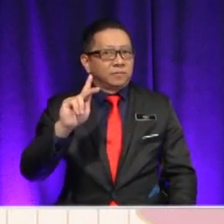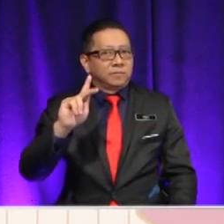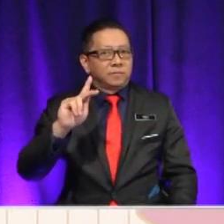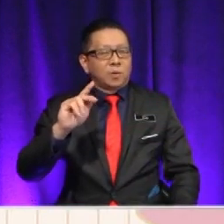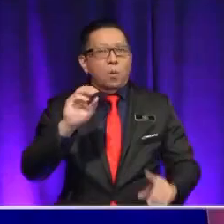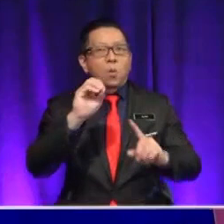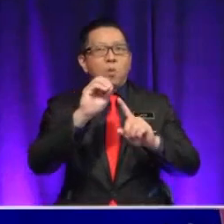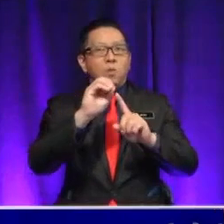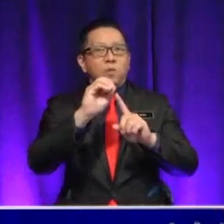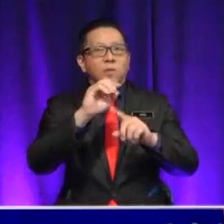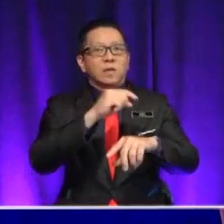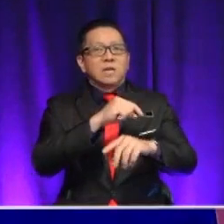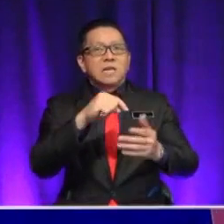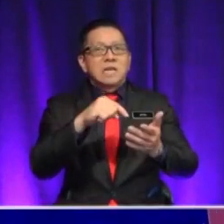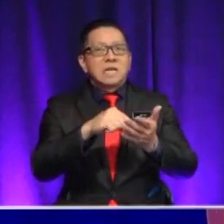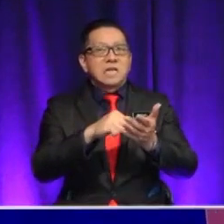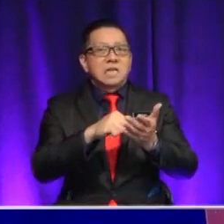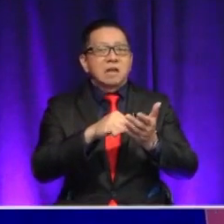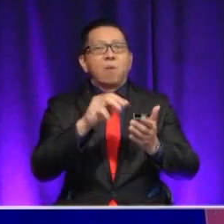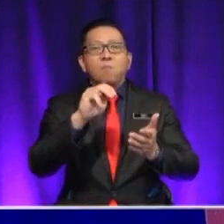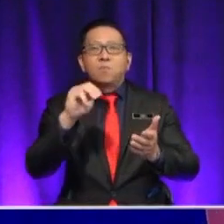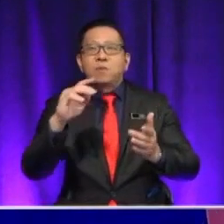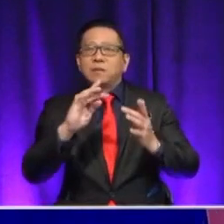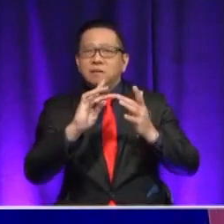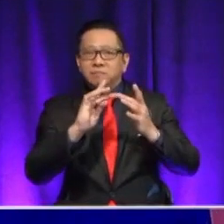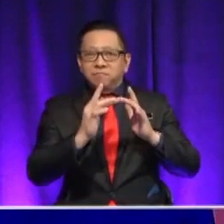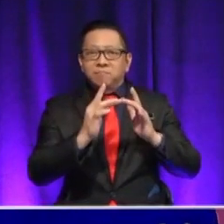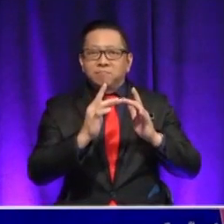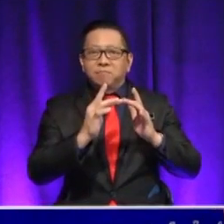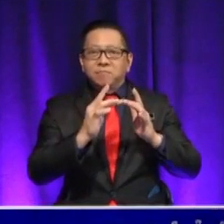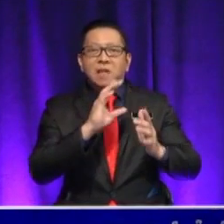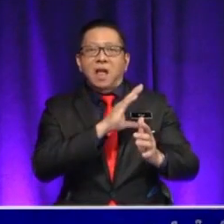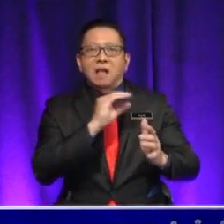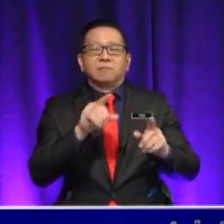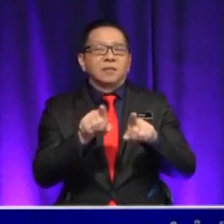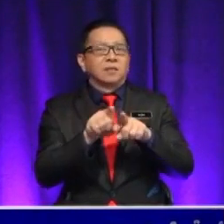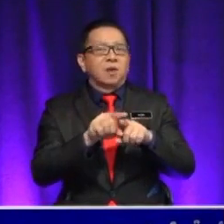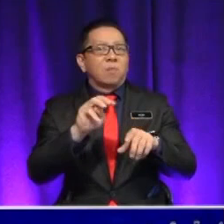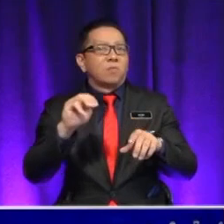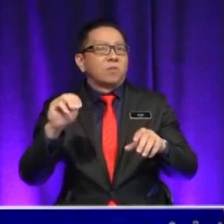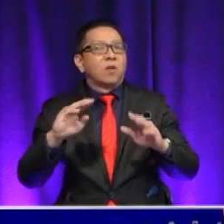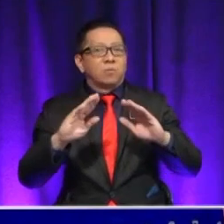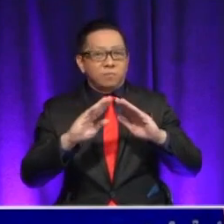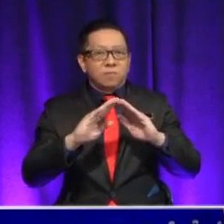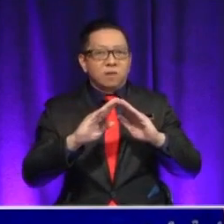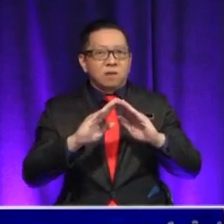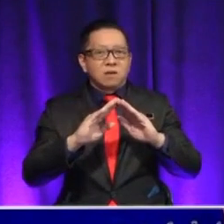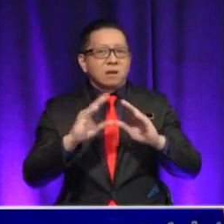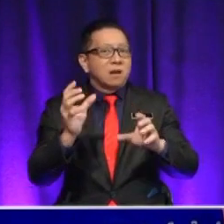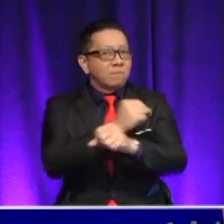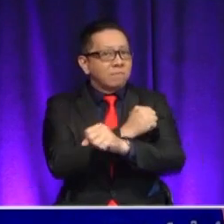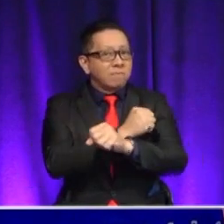objektif pembelajaran kita pada hari ini murid-murid yang berada di dalam talian dan juga yang berada di rumah agar